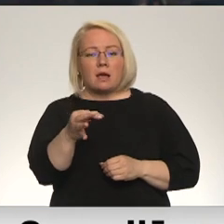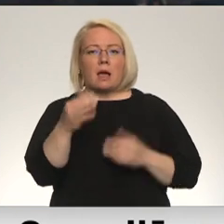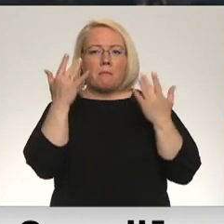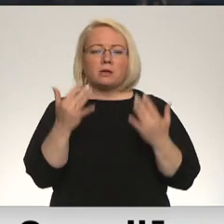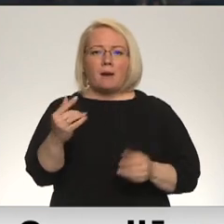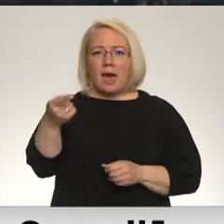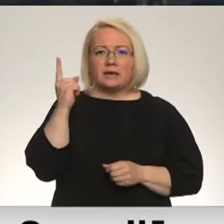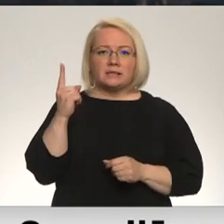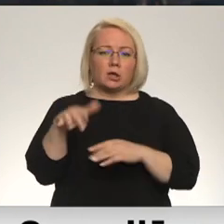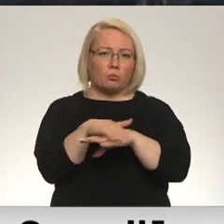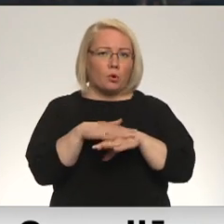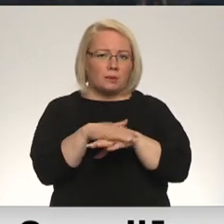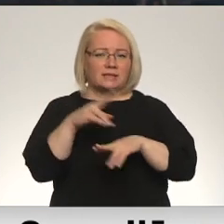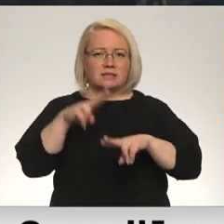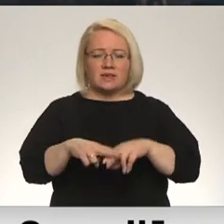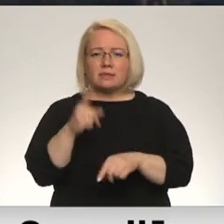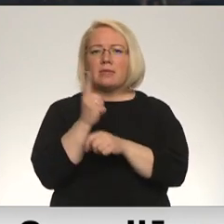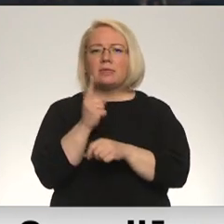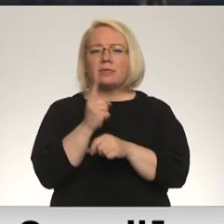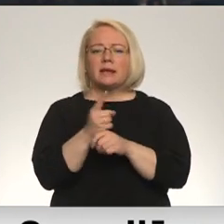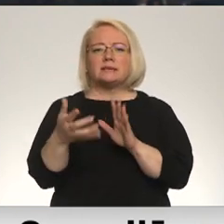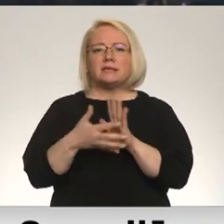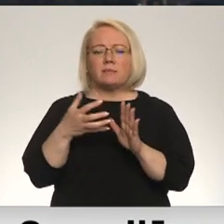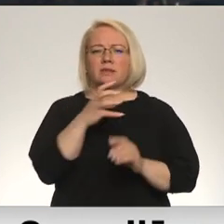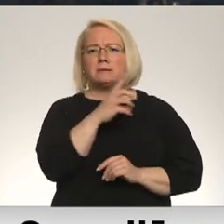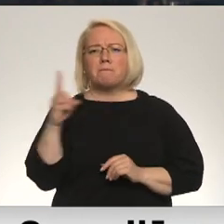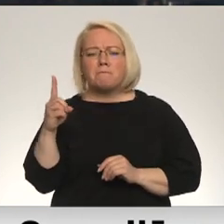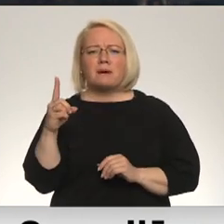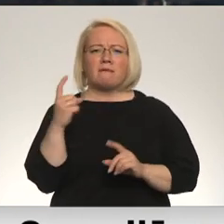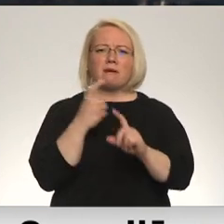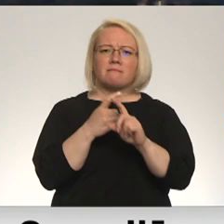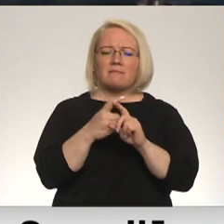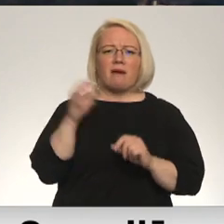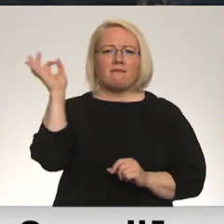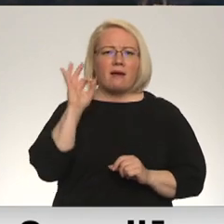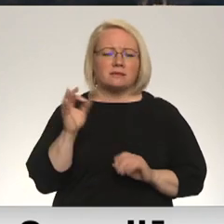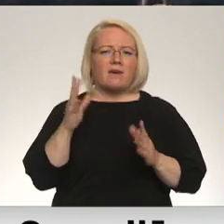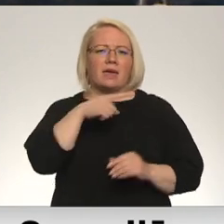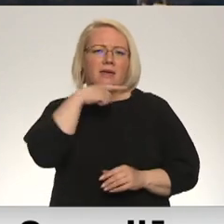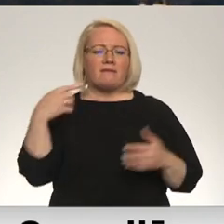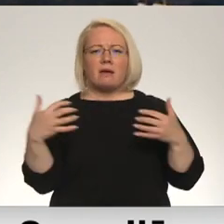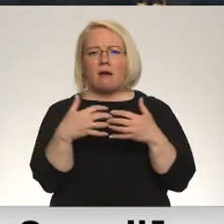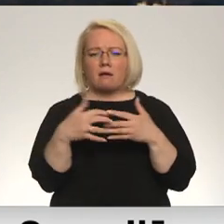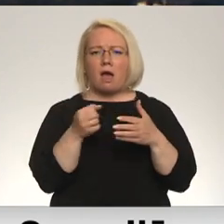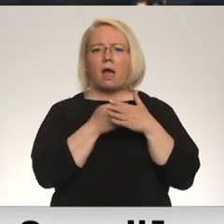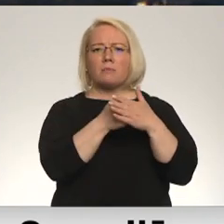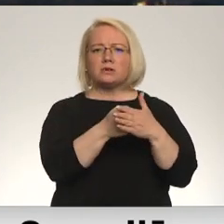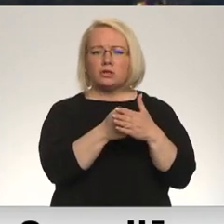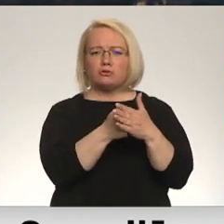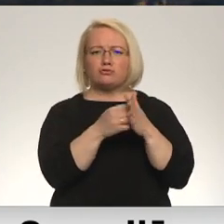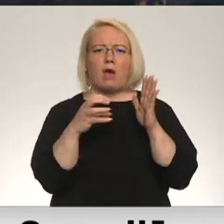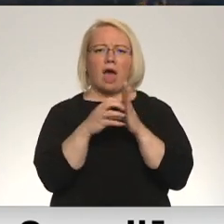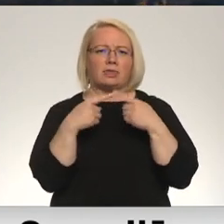un publiskās vietās nedrīkst izmantot PSRS, nacistiskās Vācijas vai Krievijas karu atbalstošu